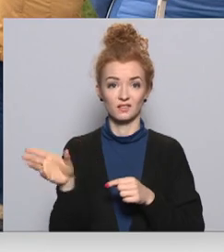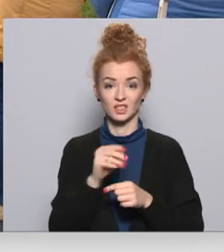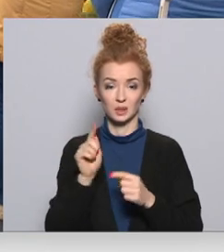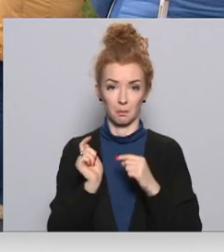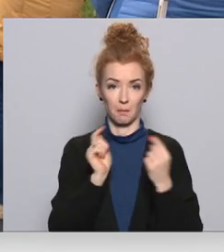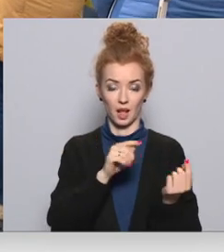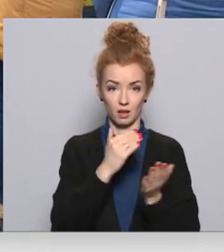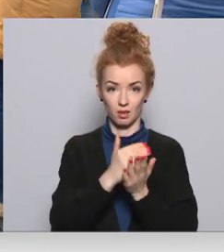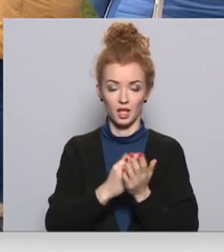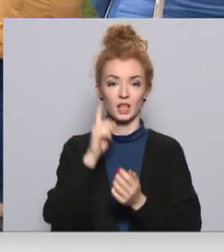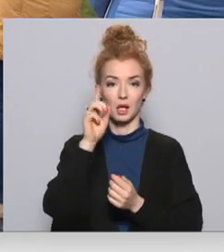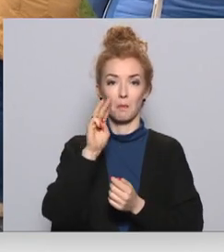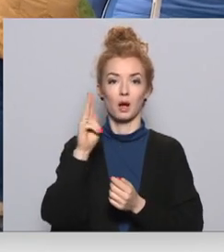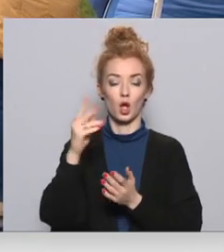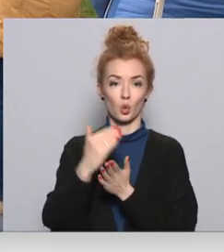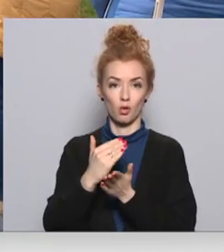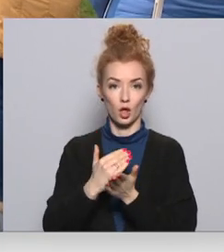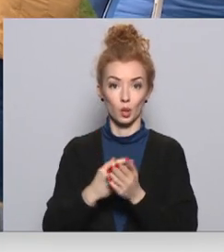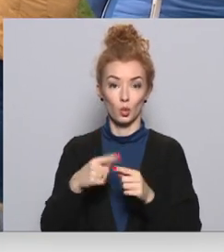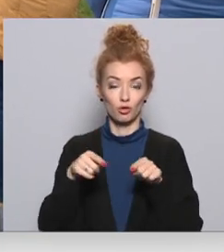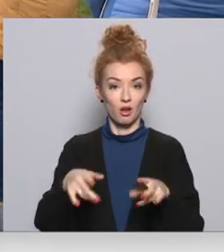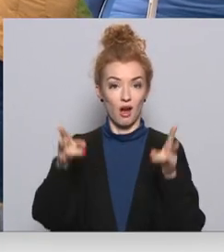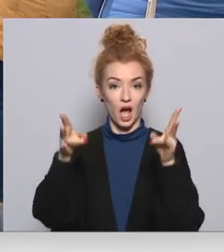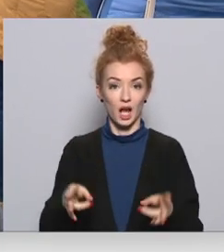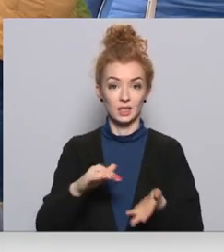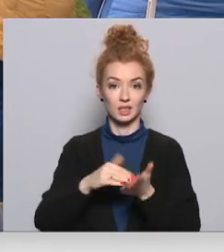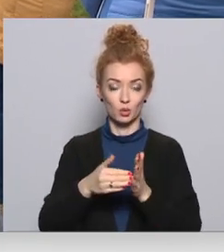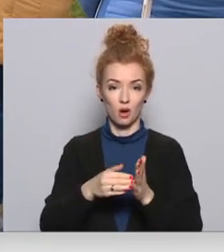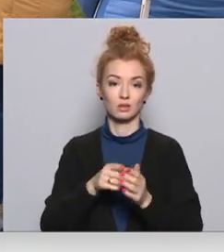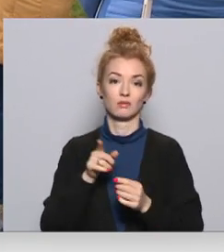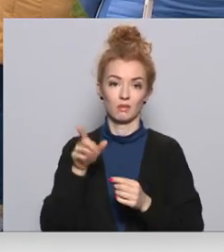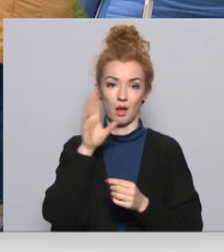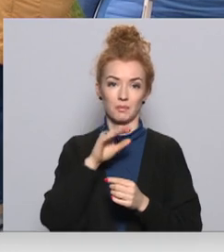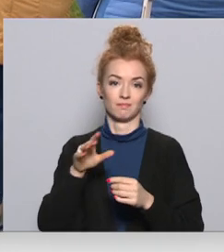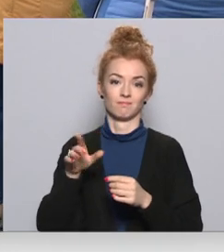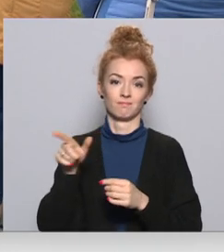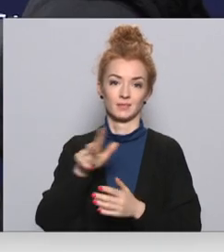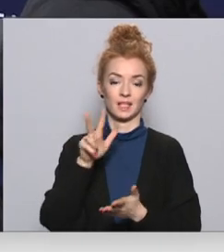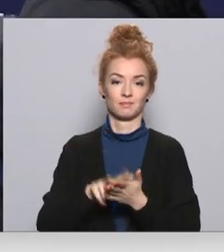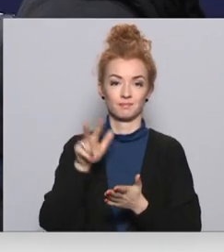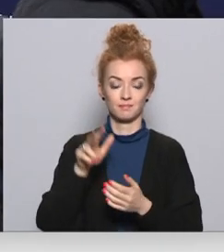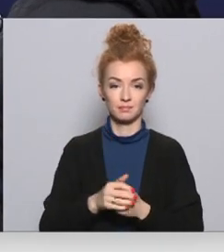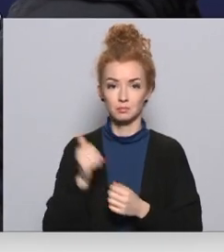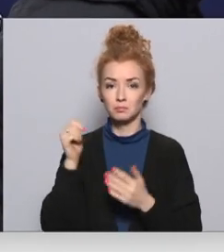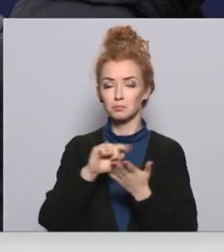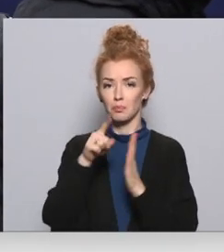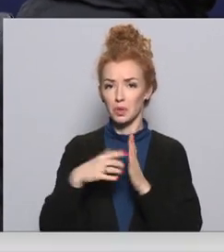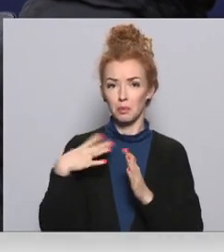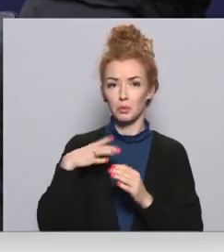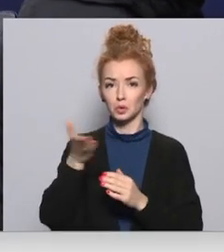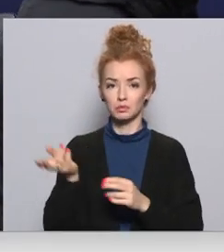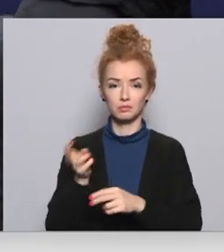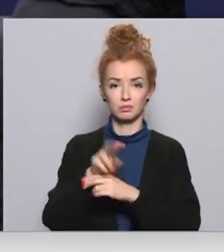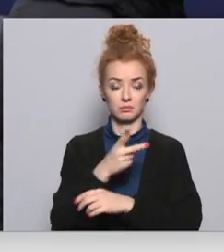ir tikai ministra kabineta noteikumi, un šī ārkārtas situācijā viņi visi darbojas. Tas ir bēdīgi. Kas jūs pārliecināja